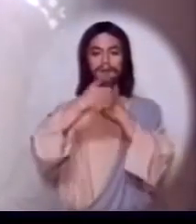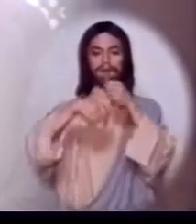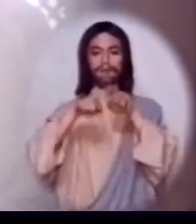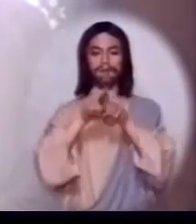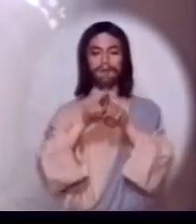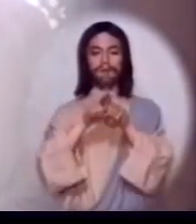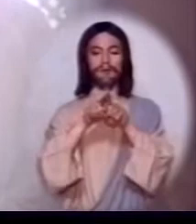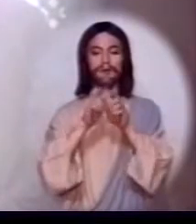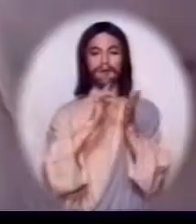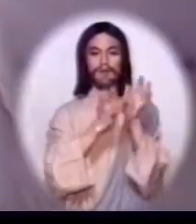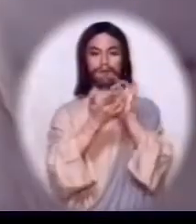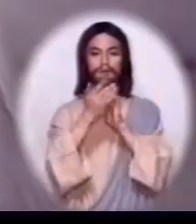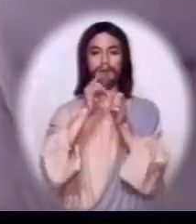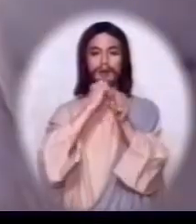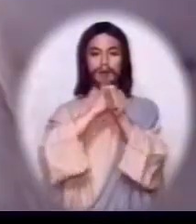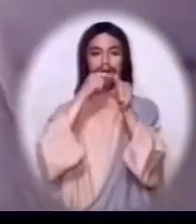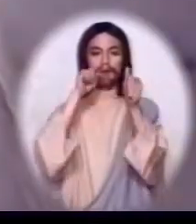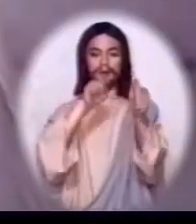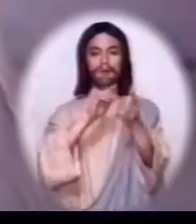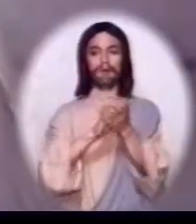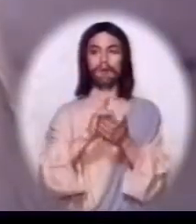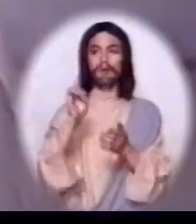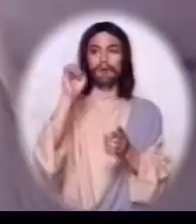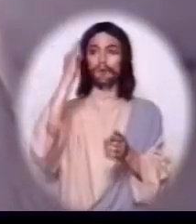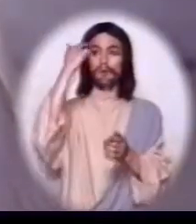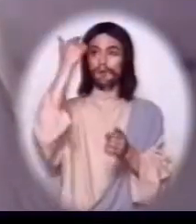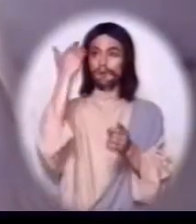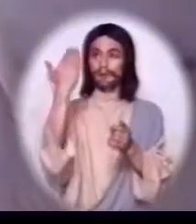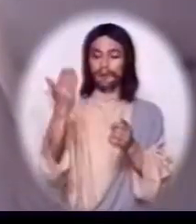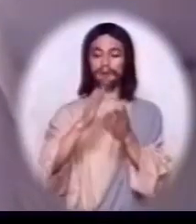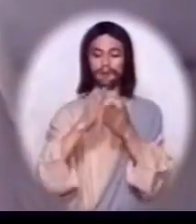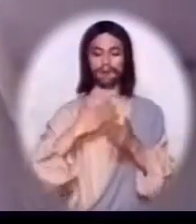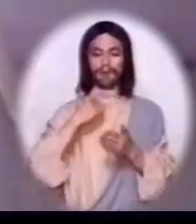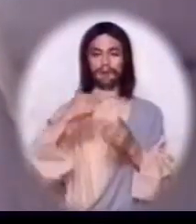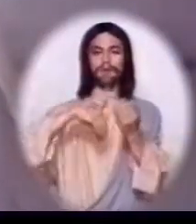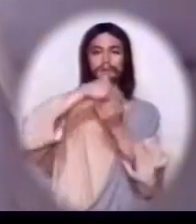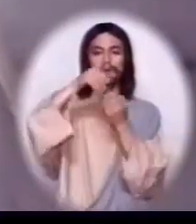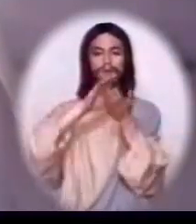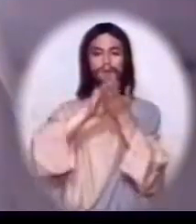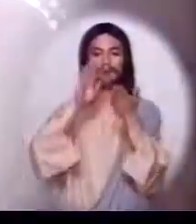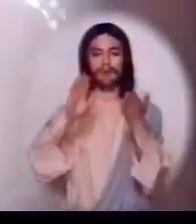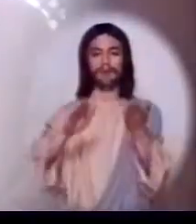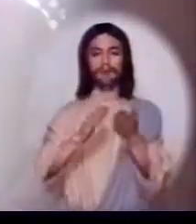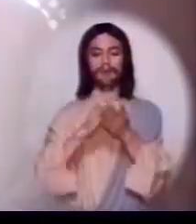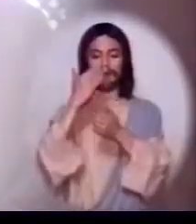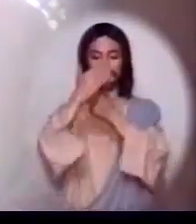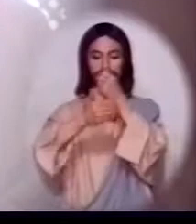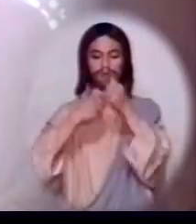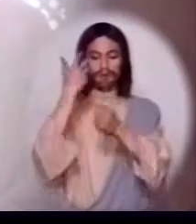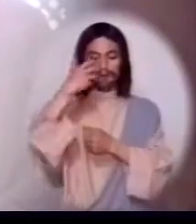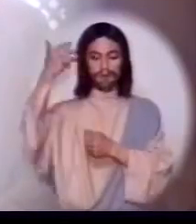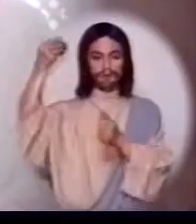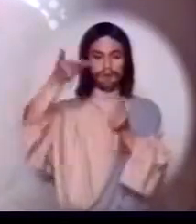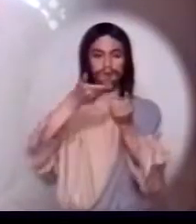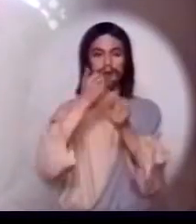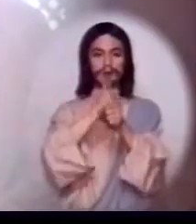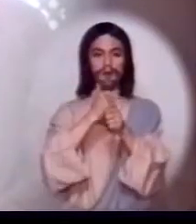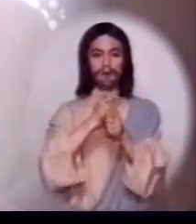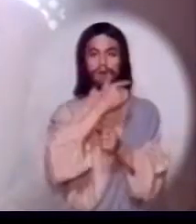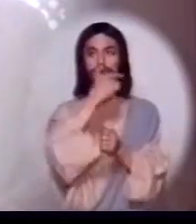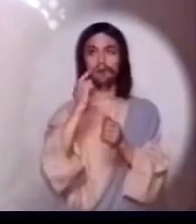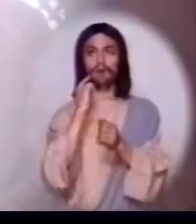그 이름을 예수라 하라. 어찌 그럴 수가 있습니까? 저는 처녀입니다. 성령이 네게